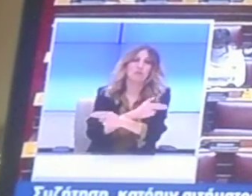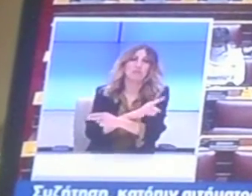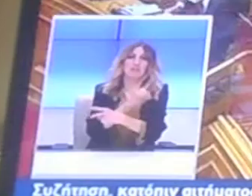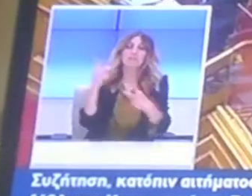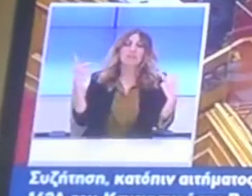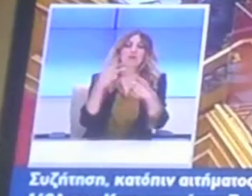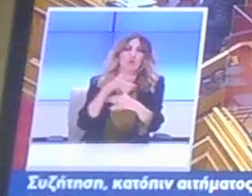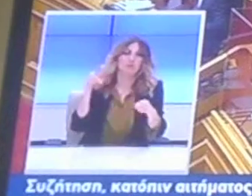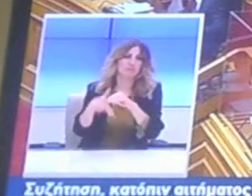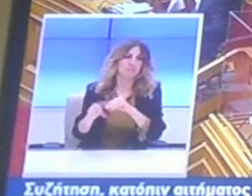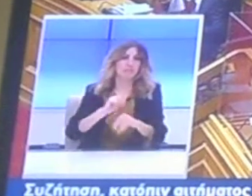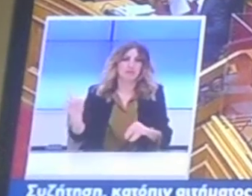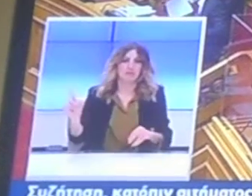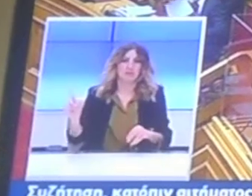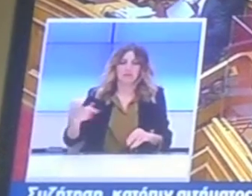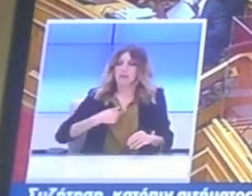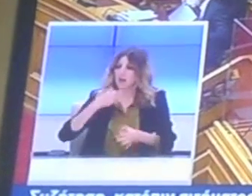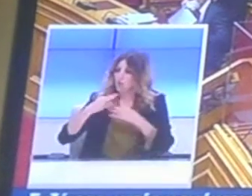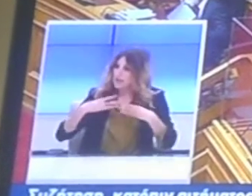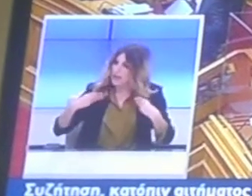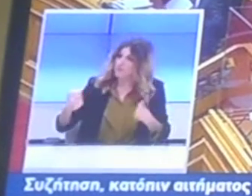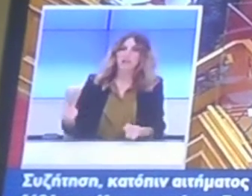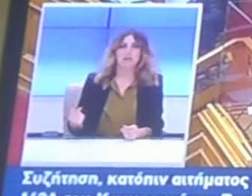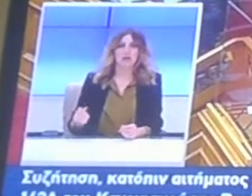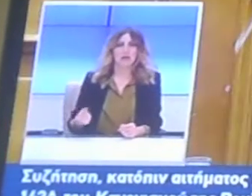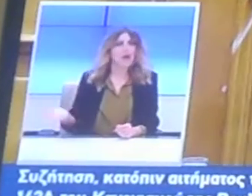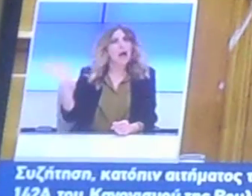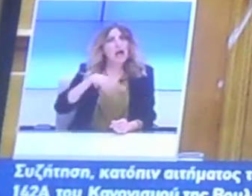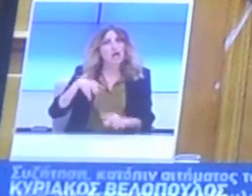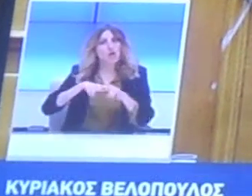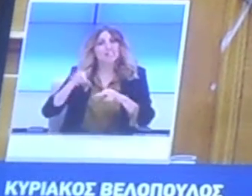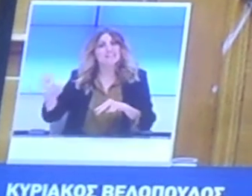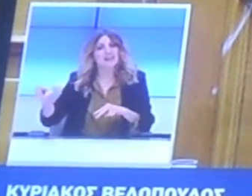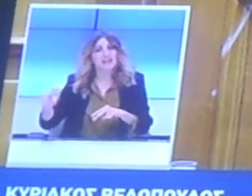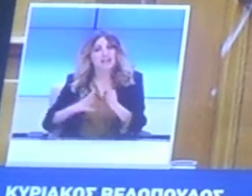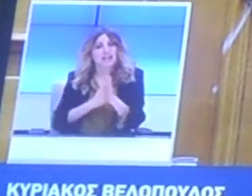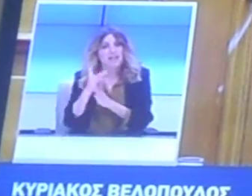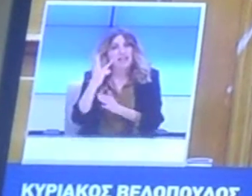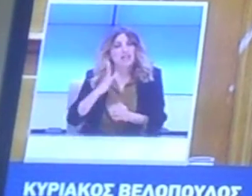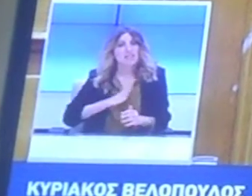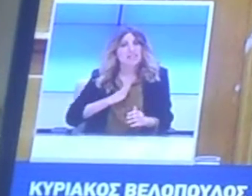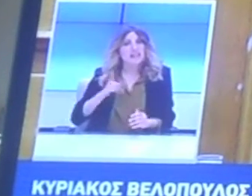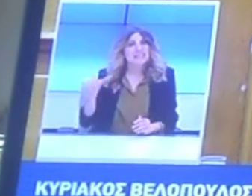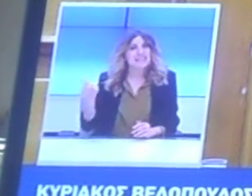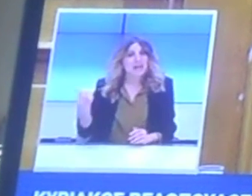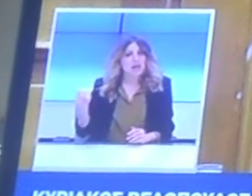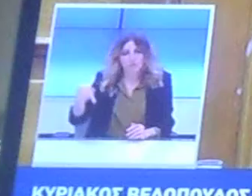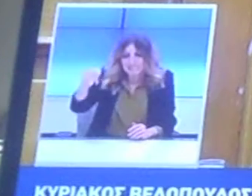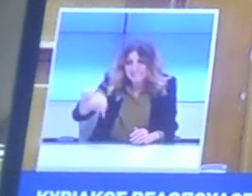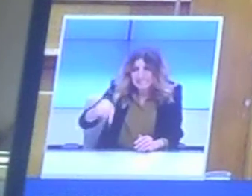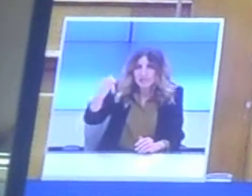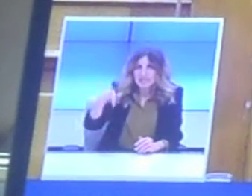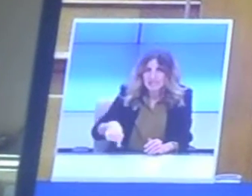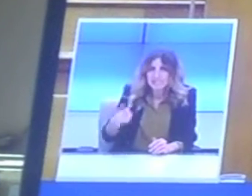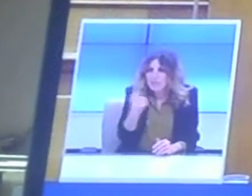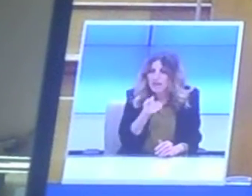το. Σας μιλάω πολύ γενικά. Και δεν είναι μόνο αυτό. Στο Ισραήλ, 13 άτομα ζερούσαν του πόστου, σημερινό. Σημερινό, δεν είναι